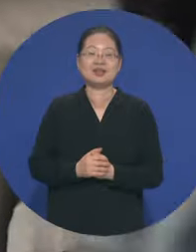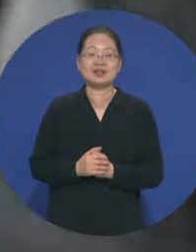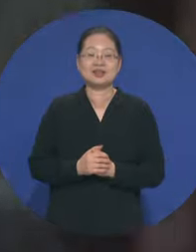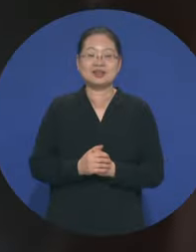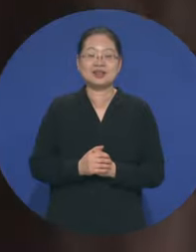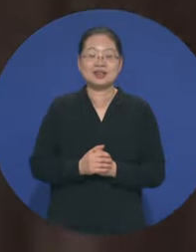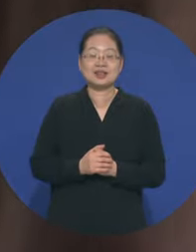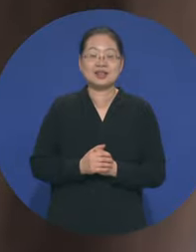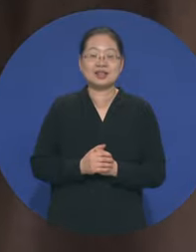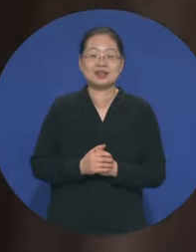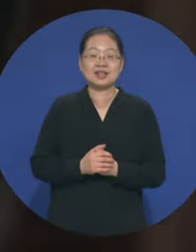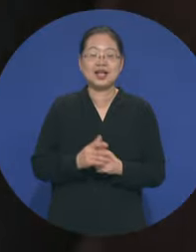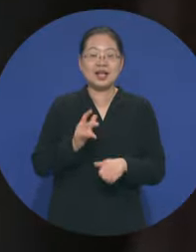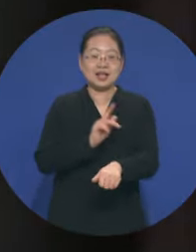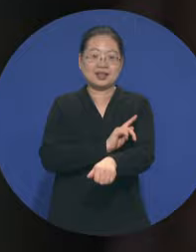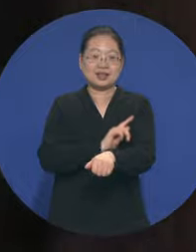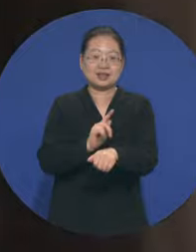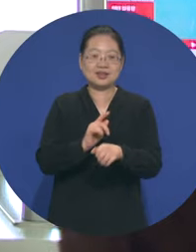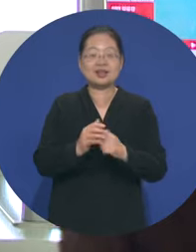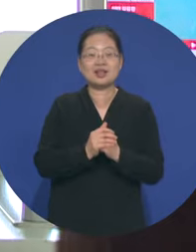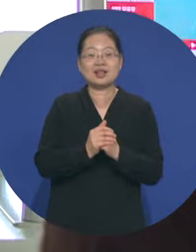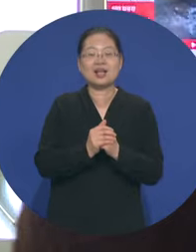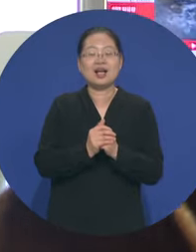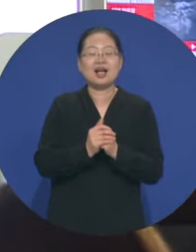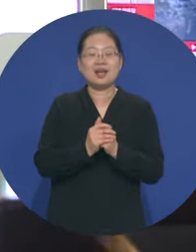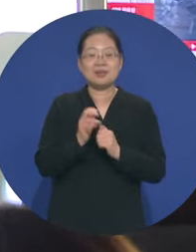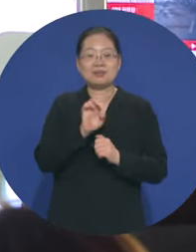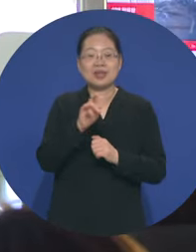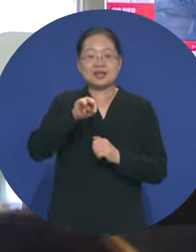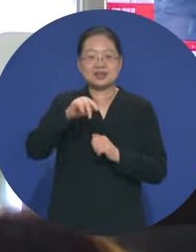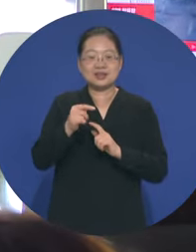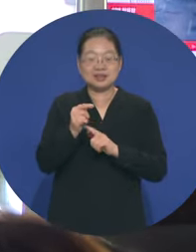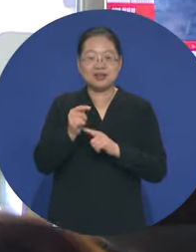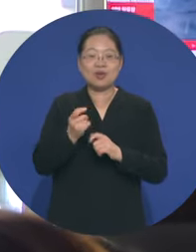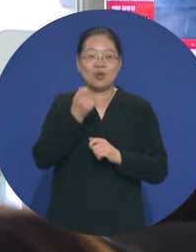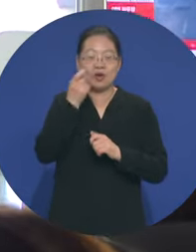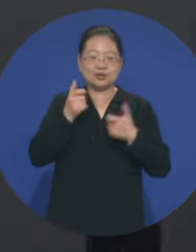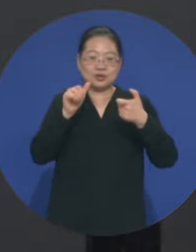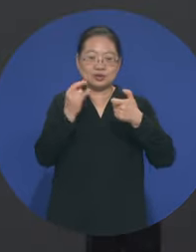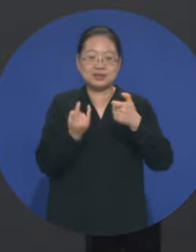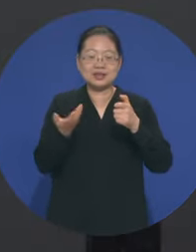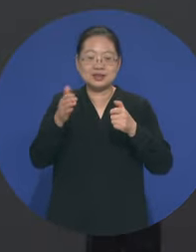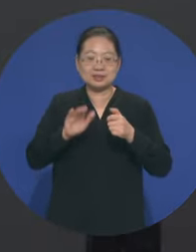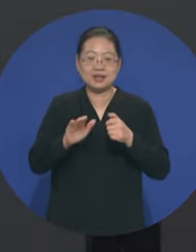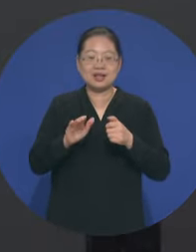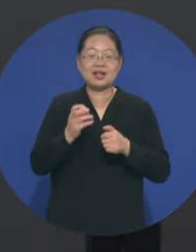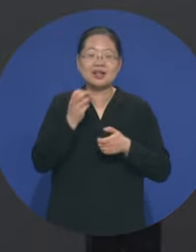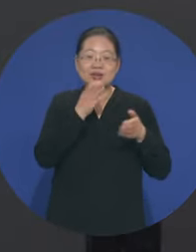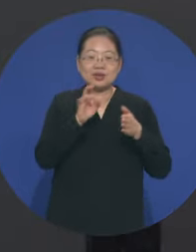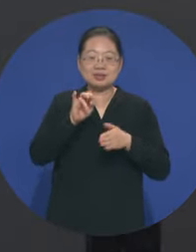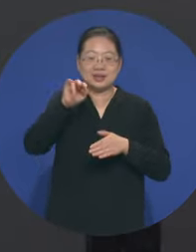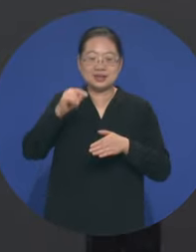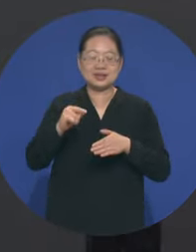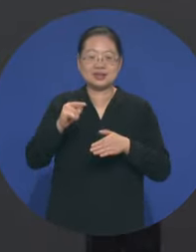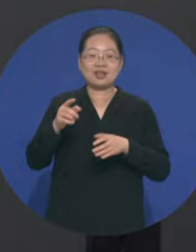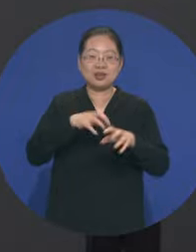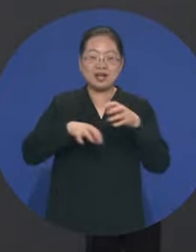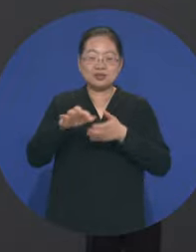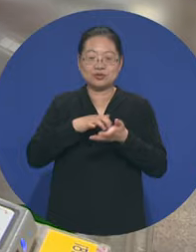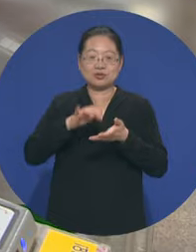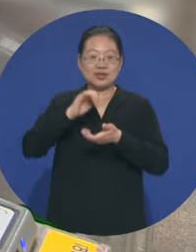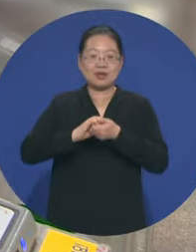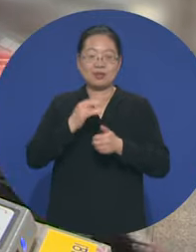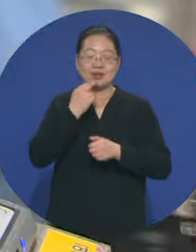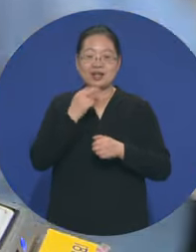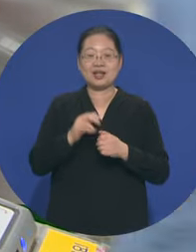사업입니다. KPS는 월 60회까지만 환급받을 수 있지만 더 경기 패스는 환급 횟수에 제한이 없습니다. 20,